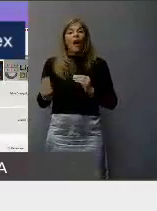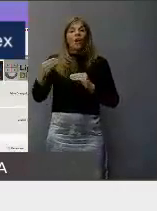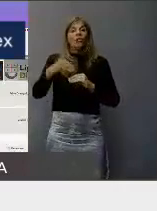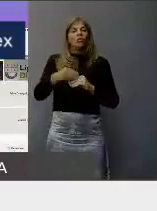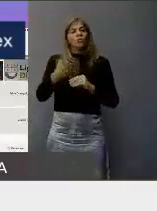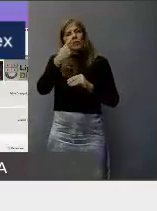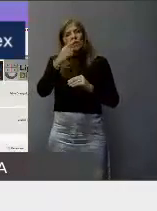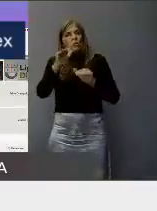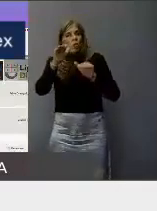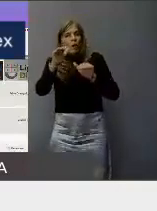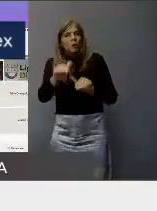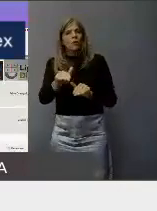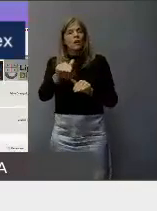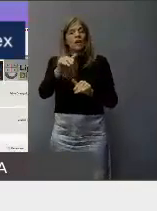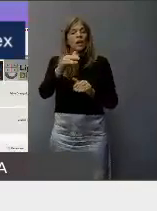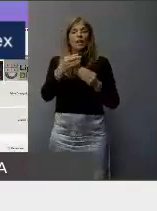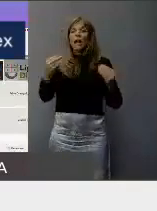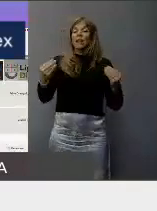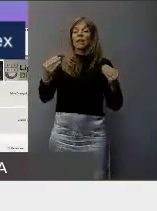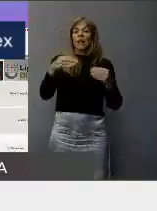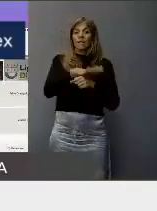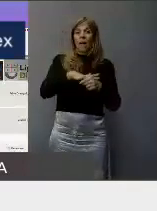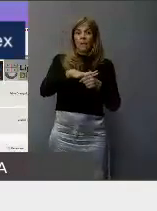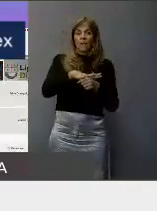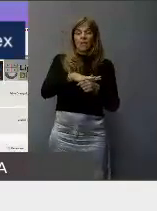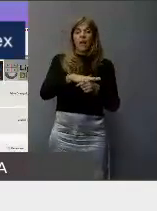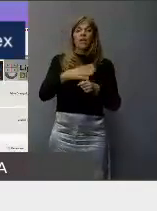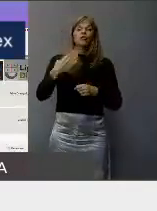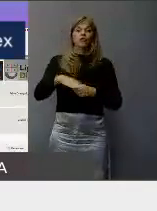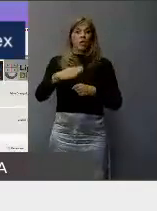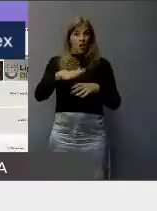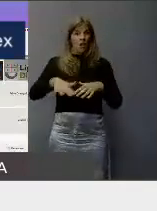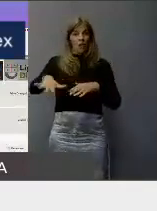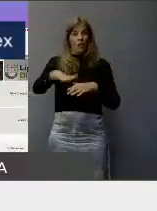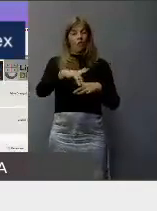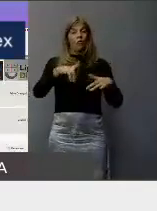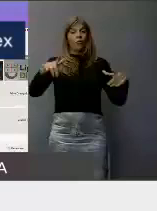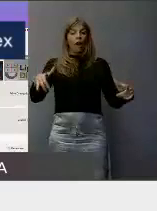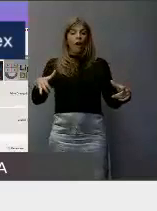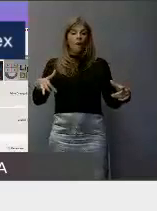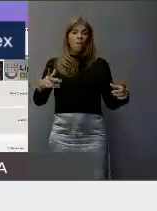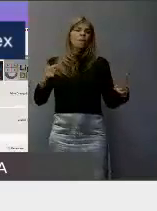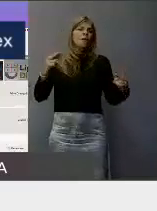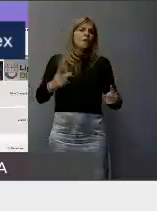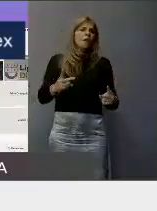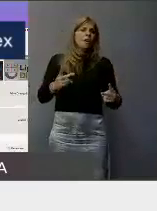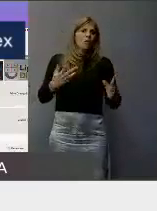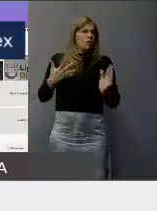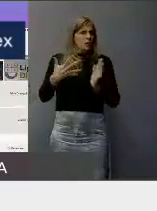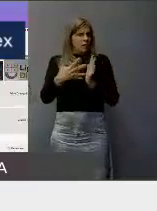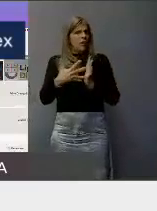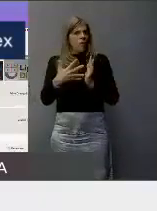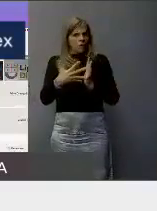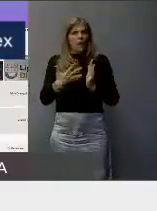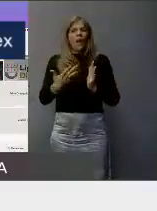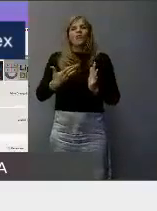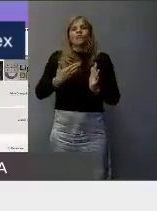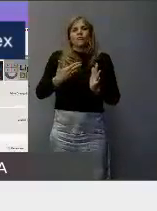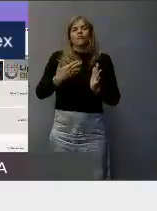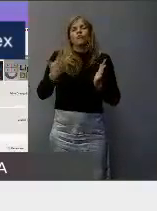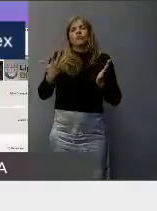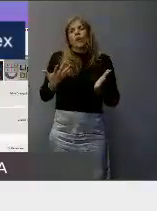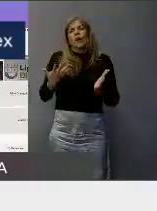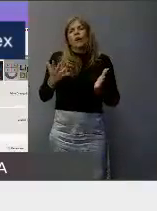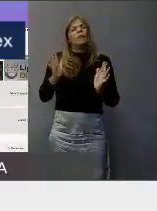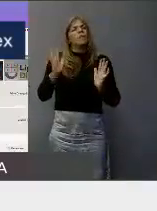genovesi che di fatto e sono in una situazione di disagio e di difficoltà ma che in realtà in tutti questi